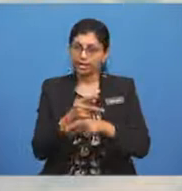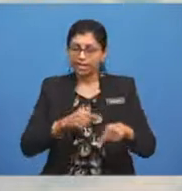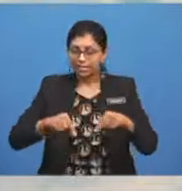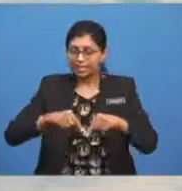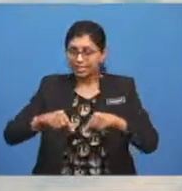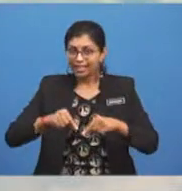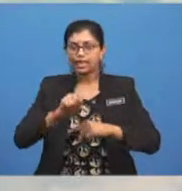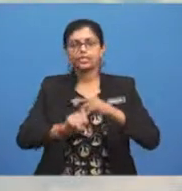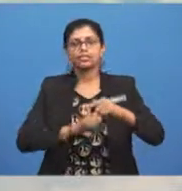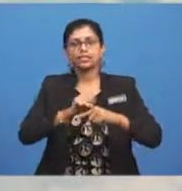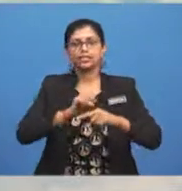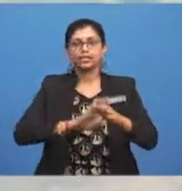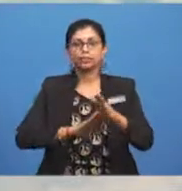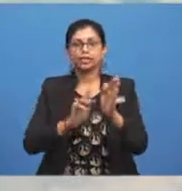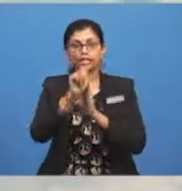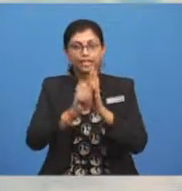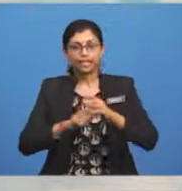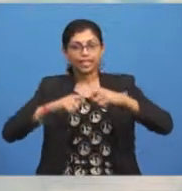satelit pada ketinggian tertentu.